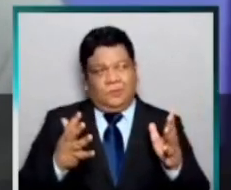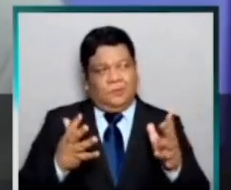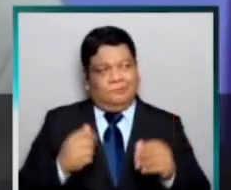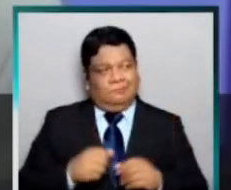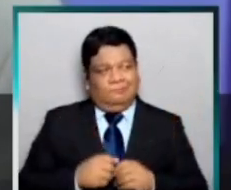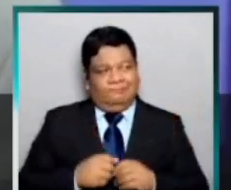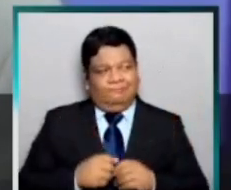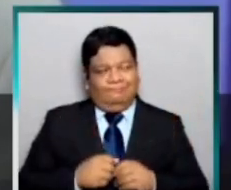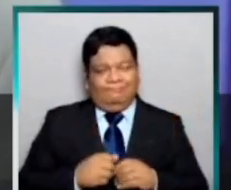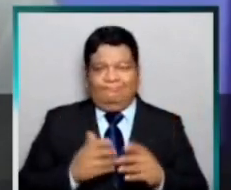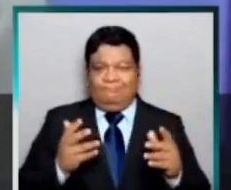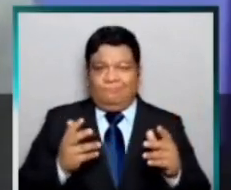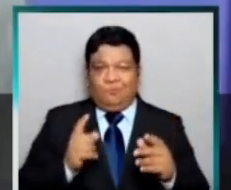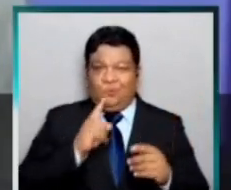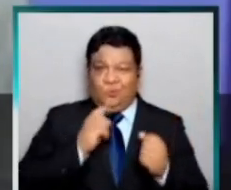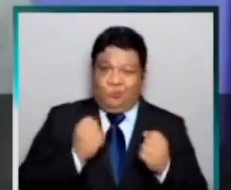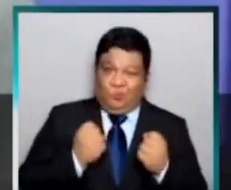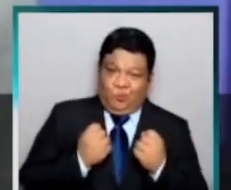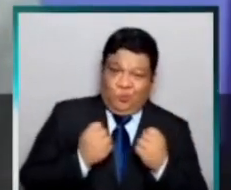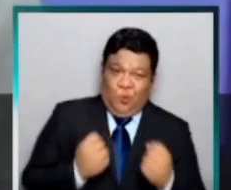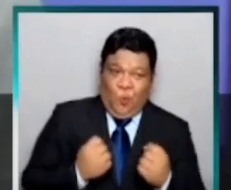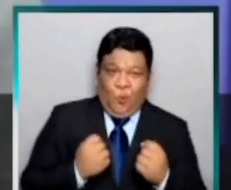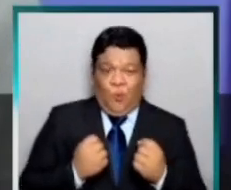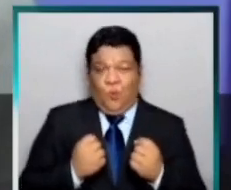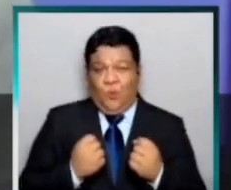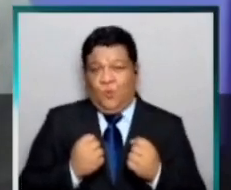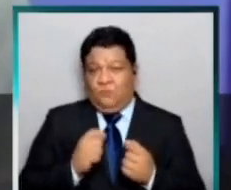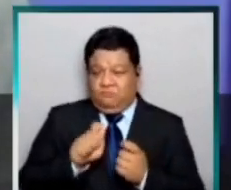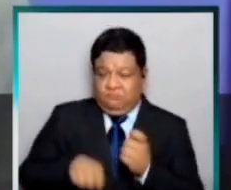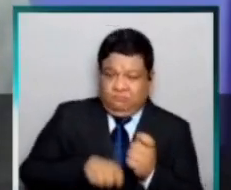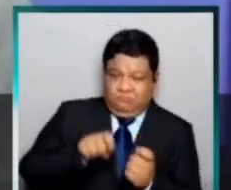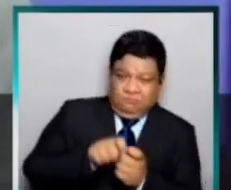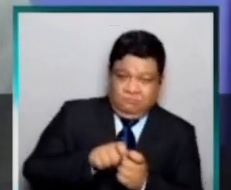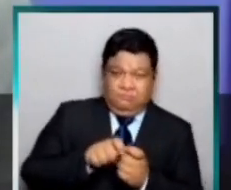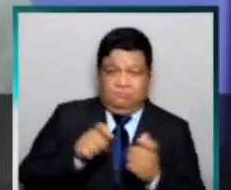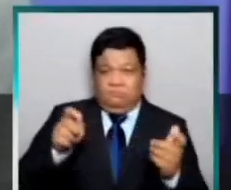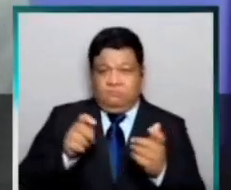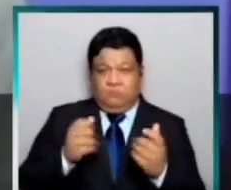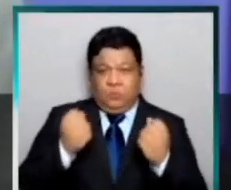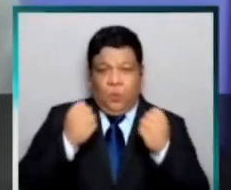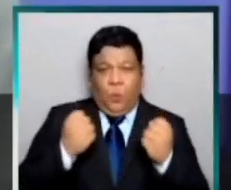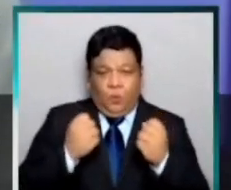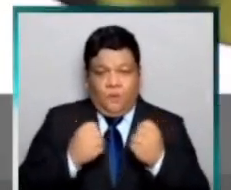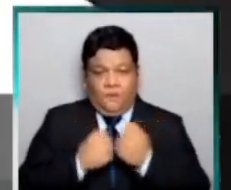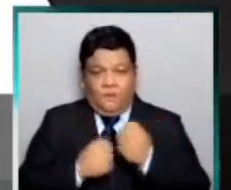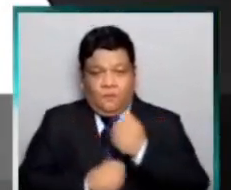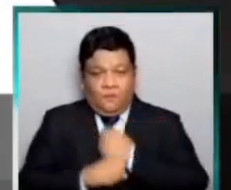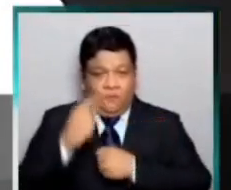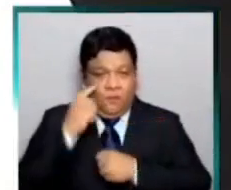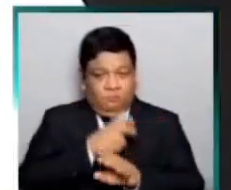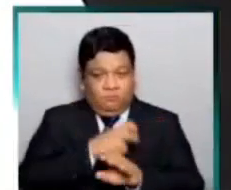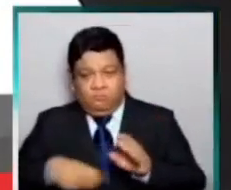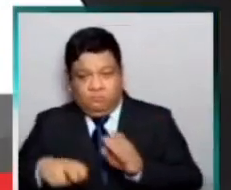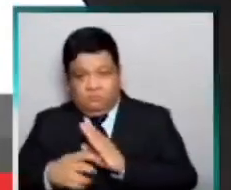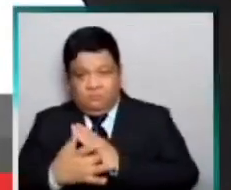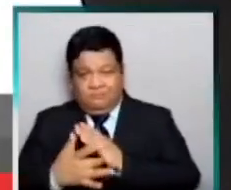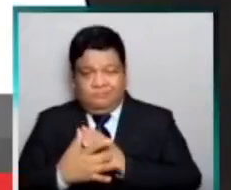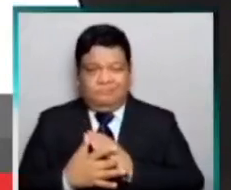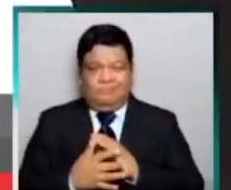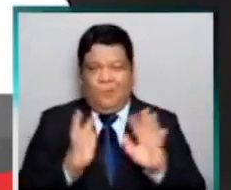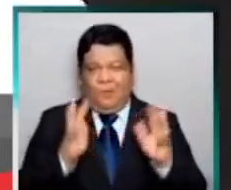matibay na concrete and strong foundation for digitalization. Senator Kiko,